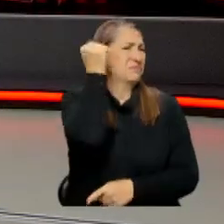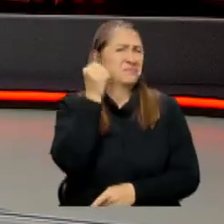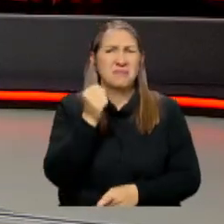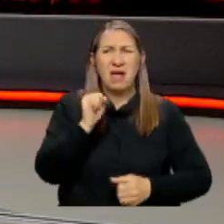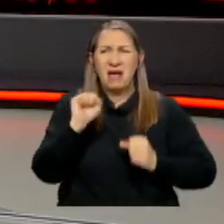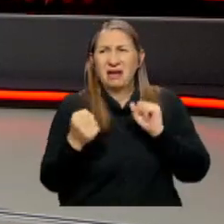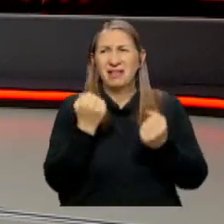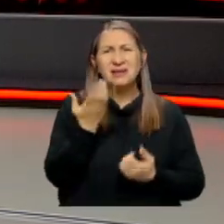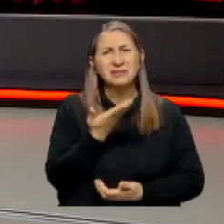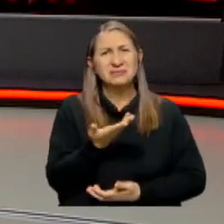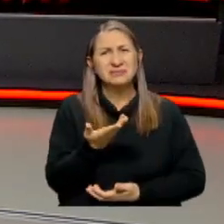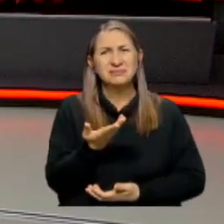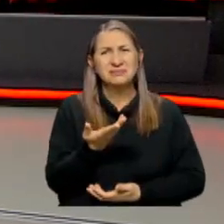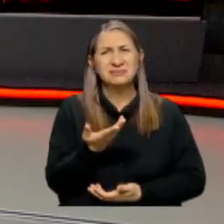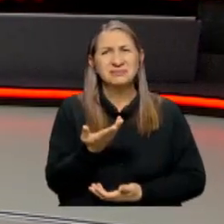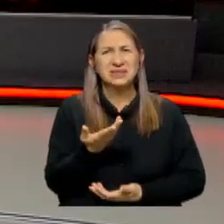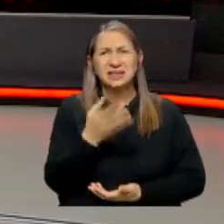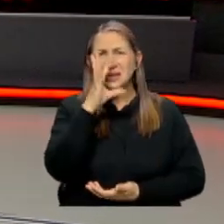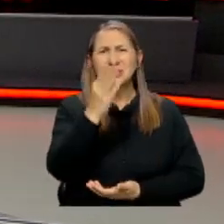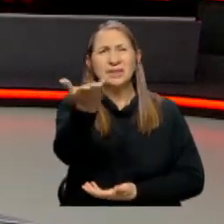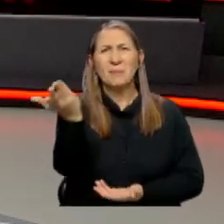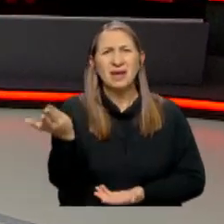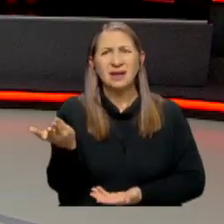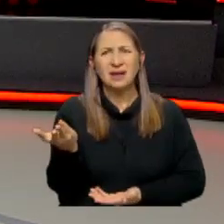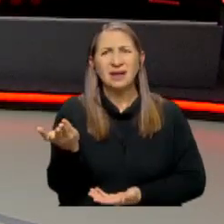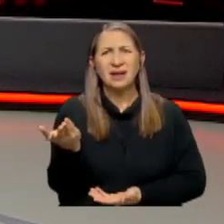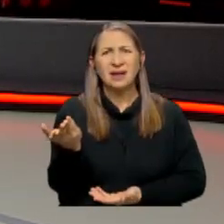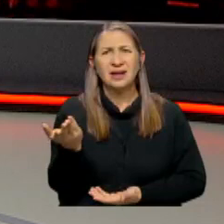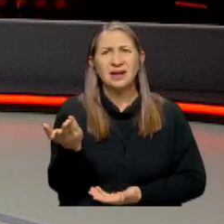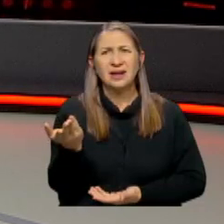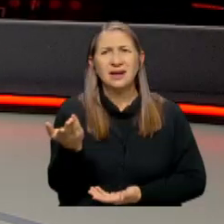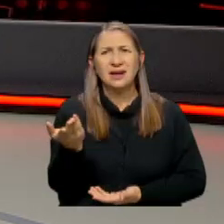hareketler marketler Kimsin sen be